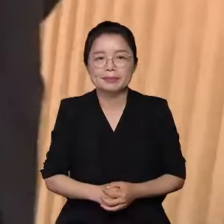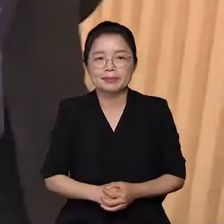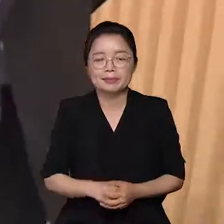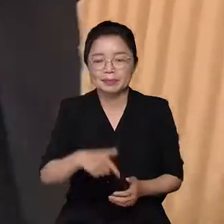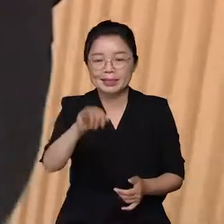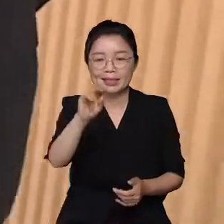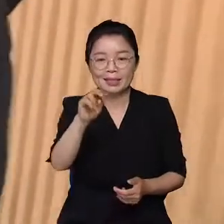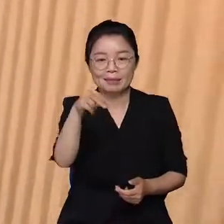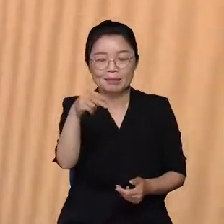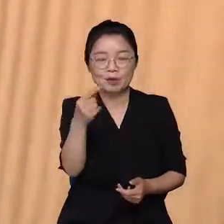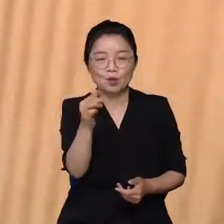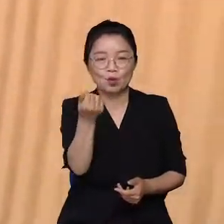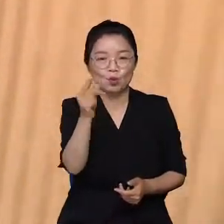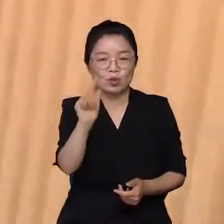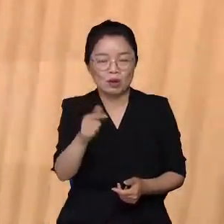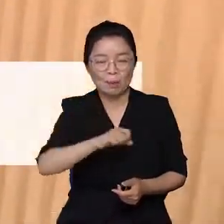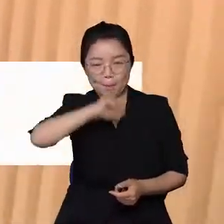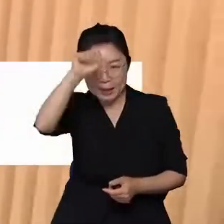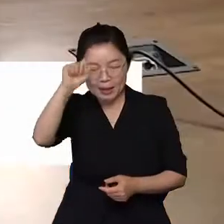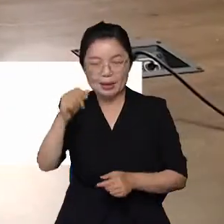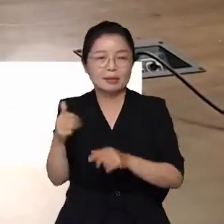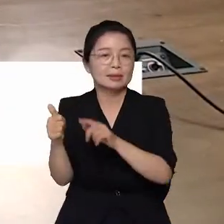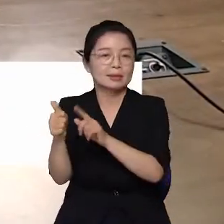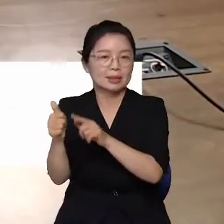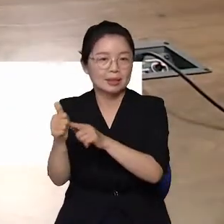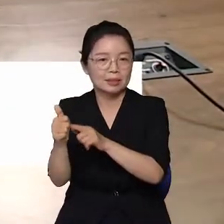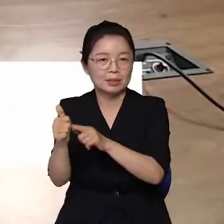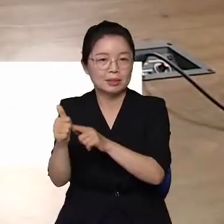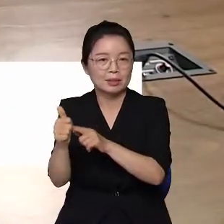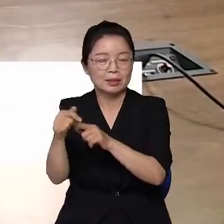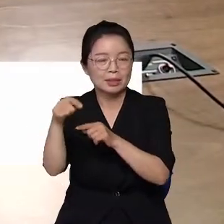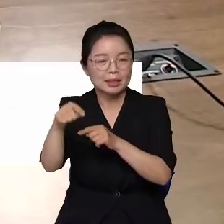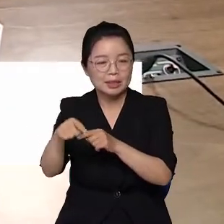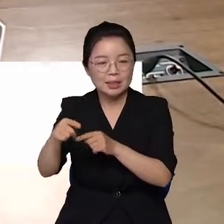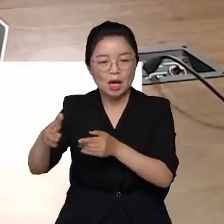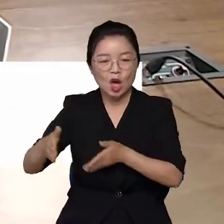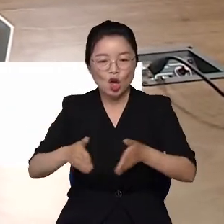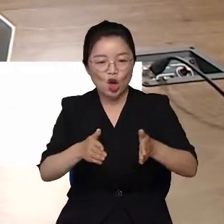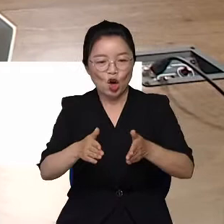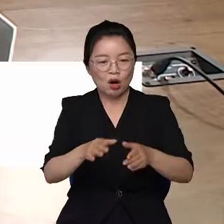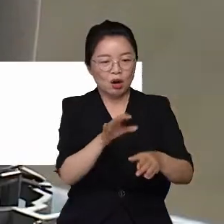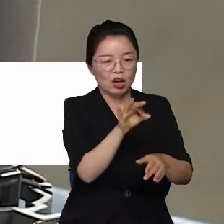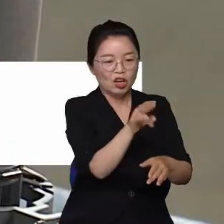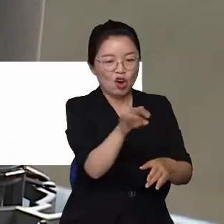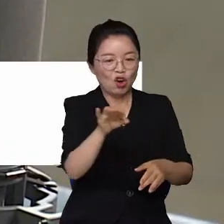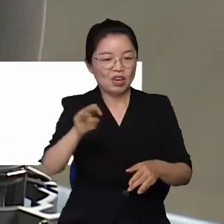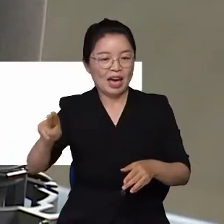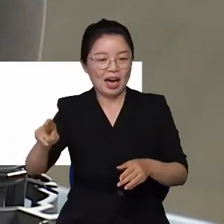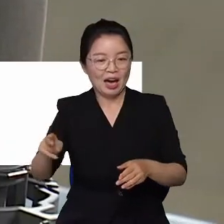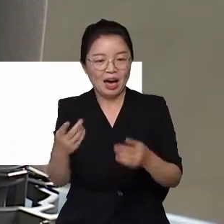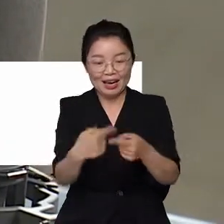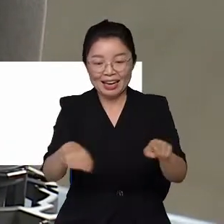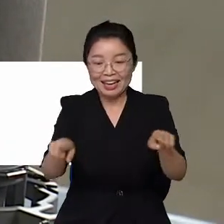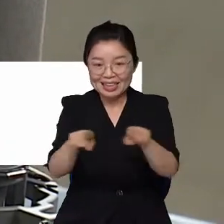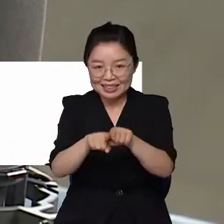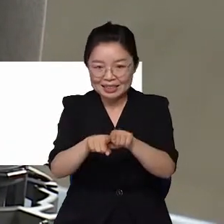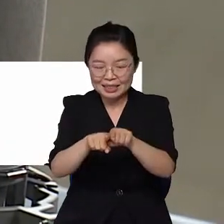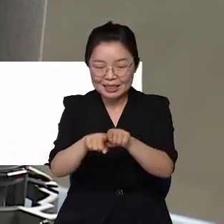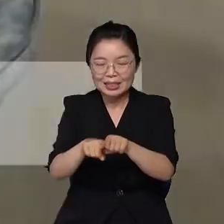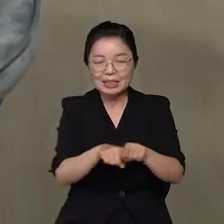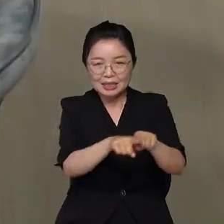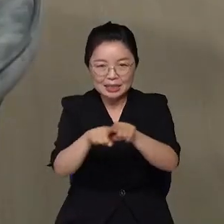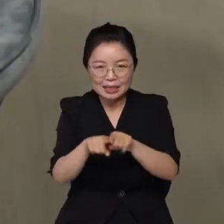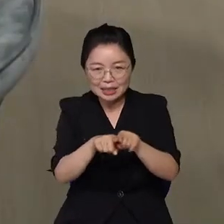김동현 경기도지사 당선인은 도민들이 경기도 우애를 여야 동수로 만들어준 것은 진영과 이념을 뛰어넘어 문안은 뜻이라며